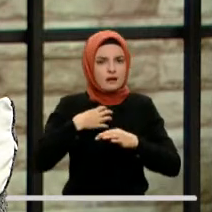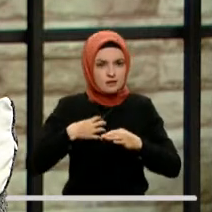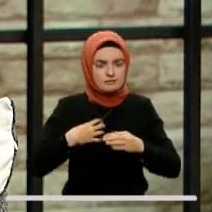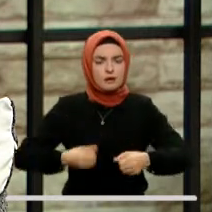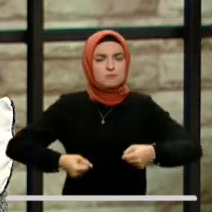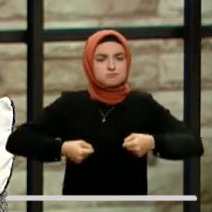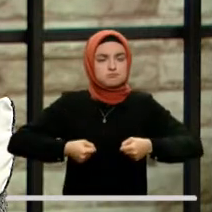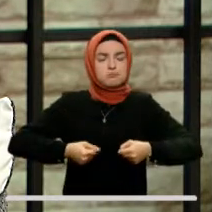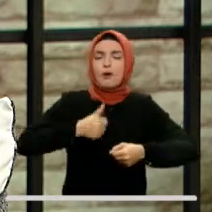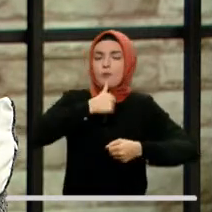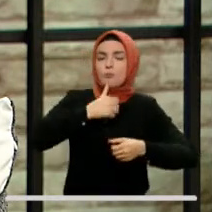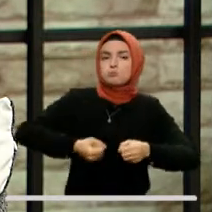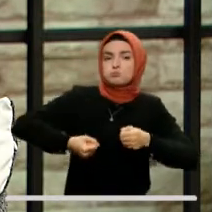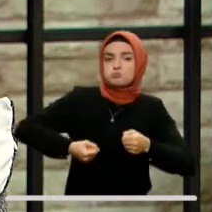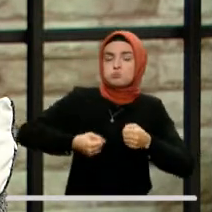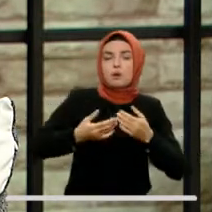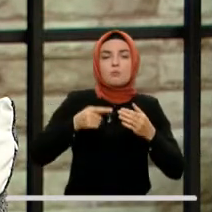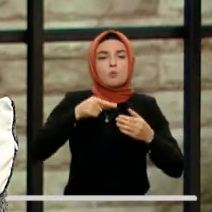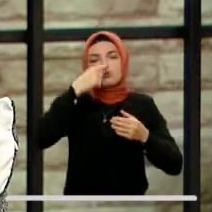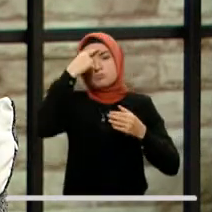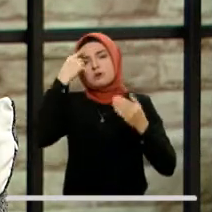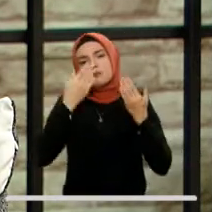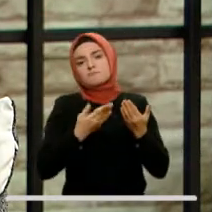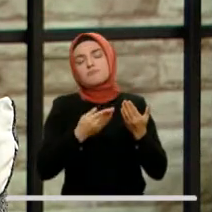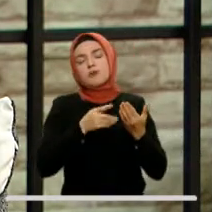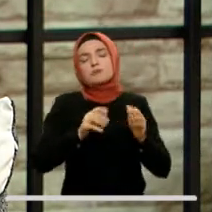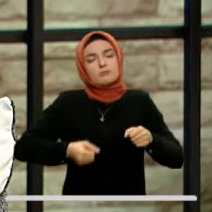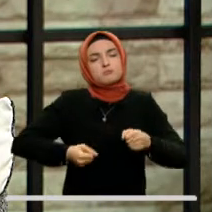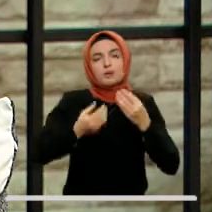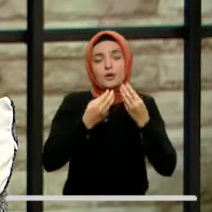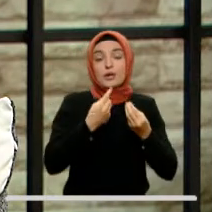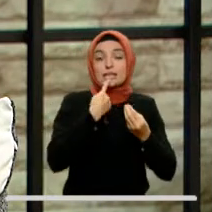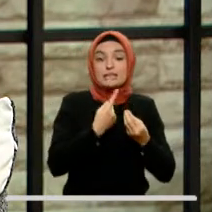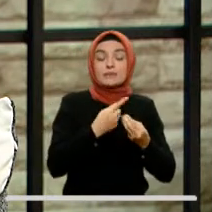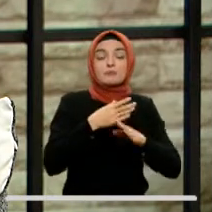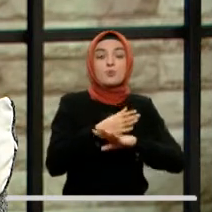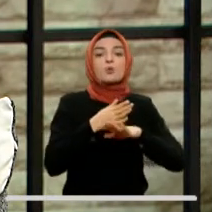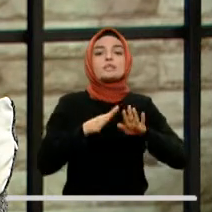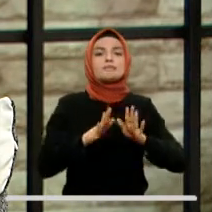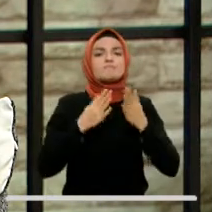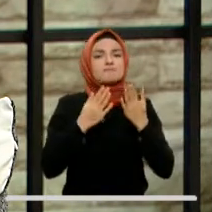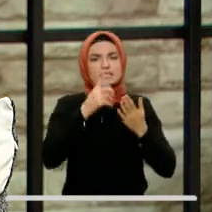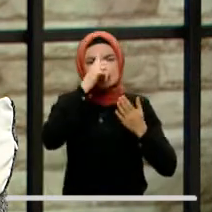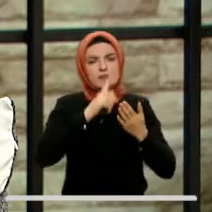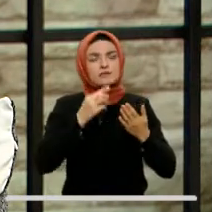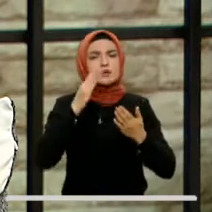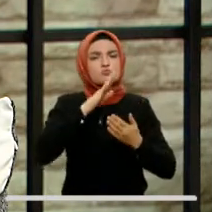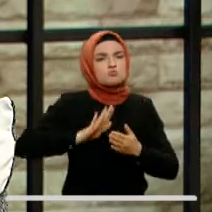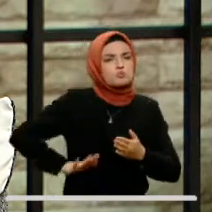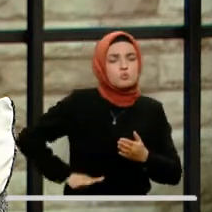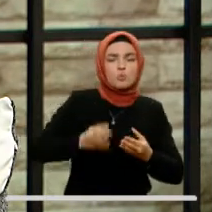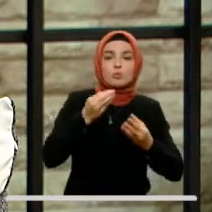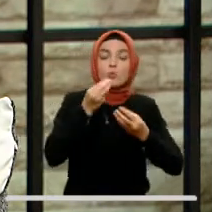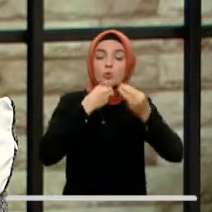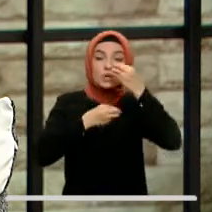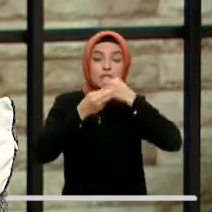şişman, baba şişman, tamam çocuğun kaderi bu, o da şişman olacak demek doğru değil. Ya da sadece çocuk çok yiyor diye ya da işte hep